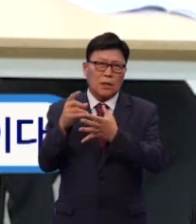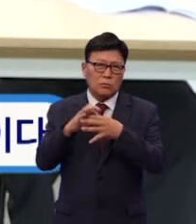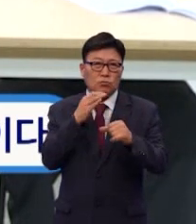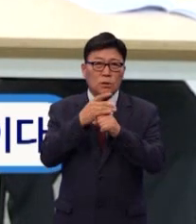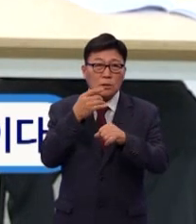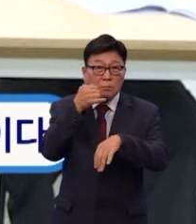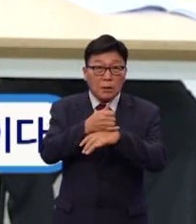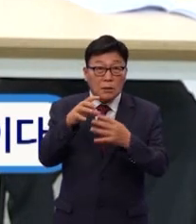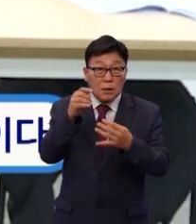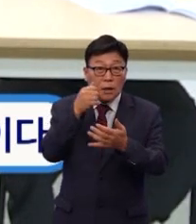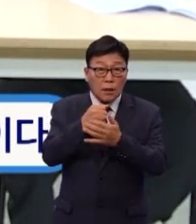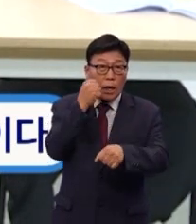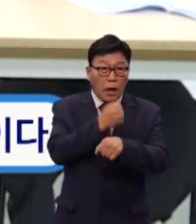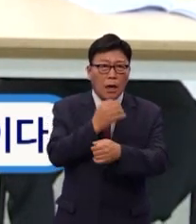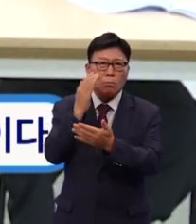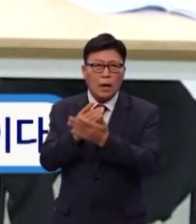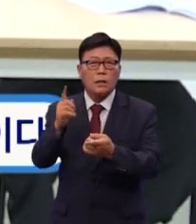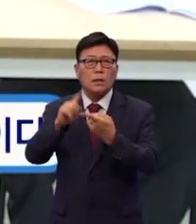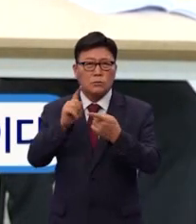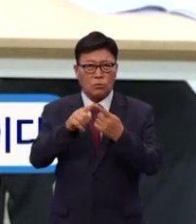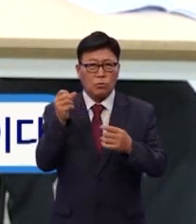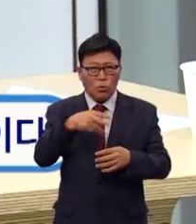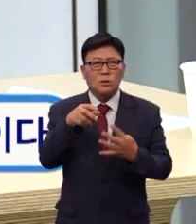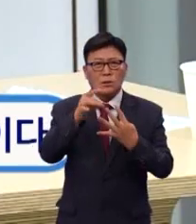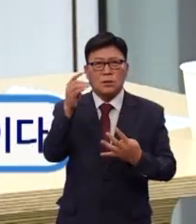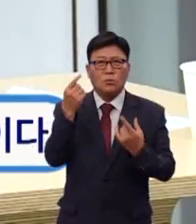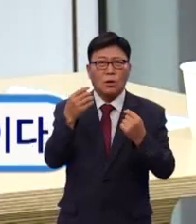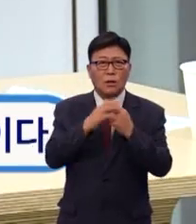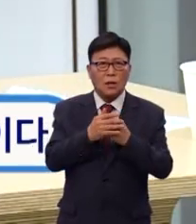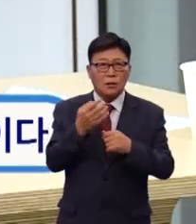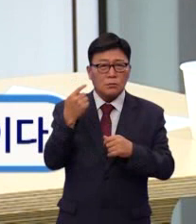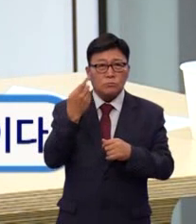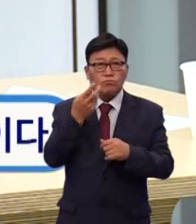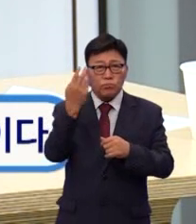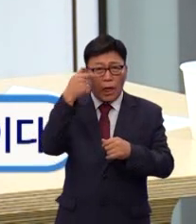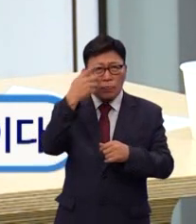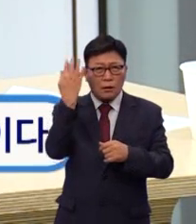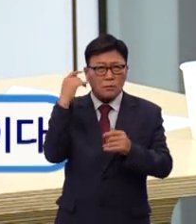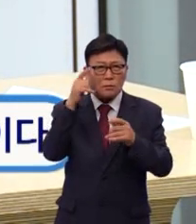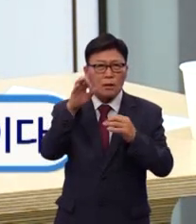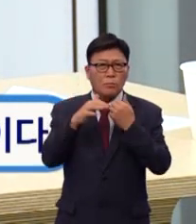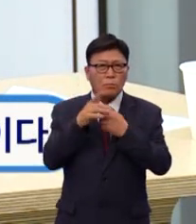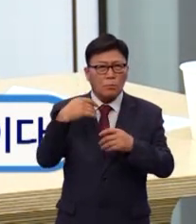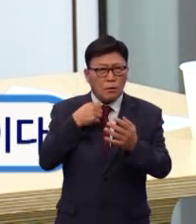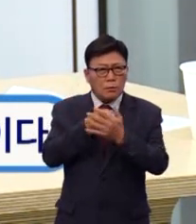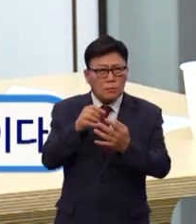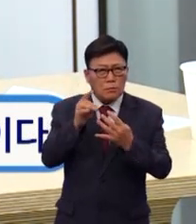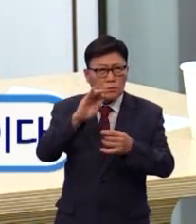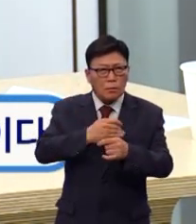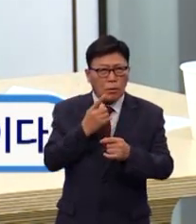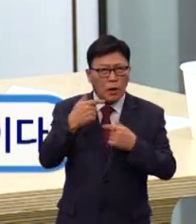뒤돌아서 이제 생각해보면 제가 그때 이제 했던 선택들은 항상 아주 조금이라도 후회가 남는 것 같아요. 그렇지만